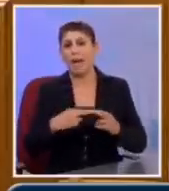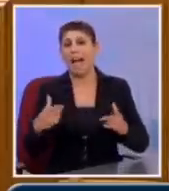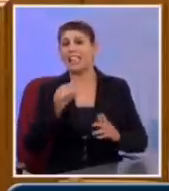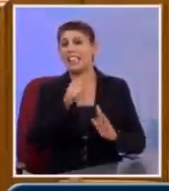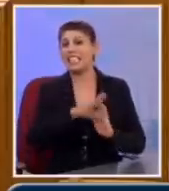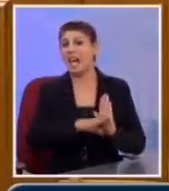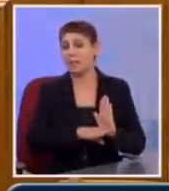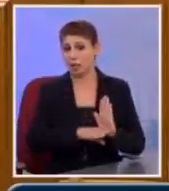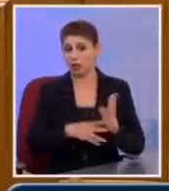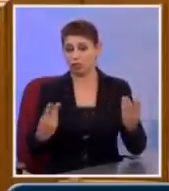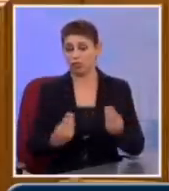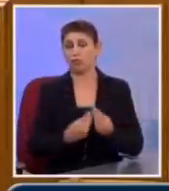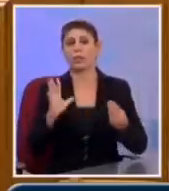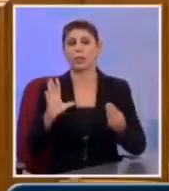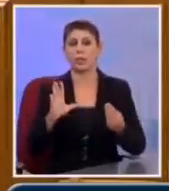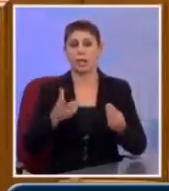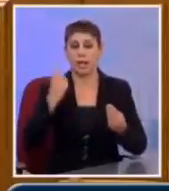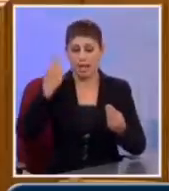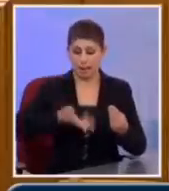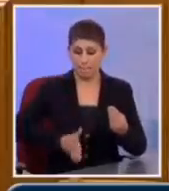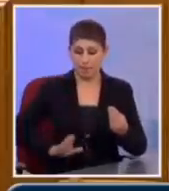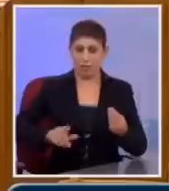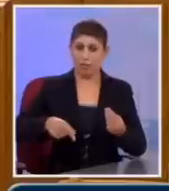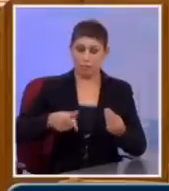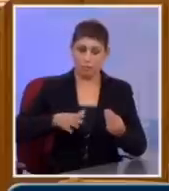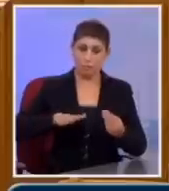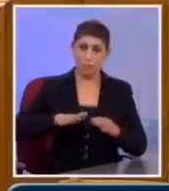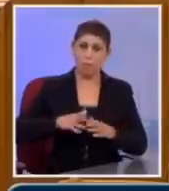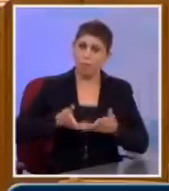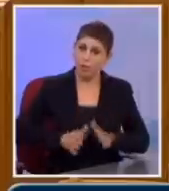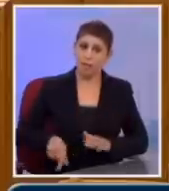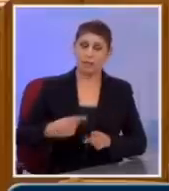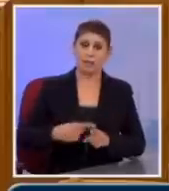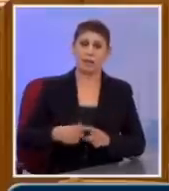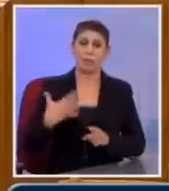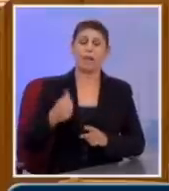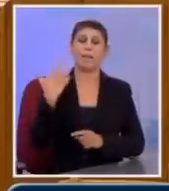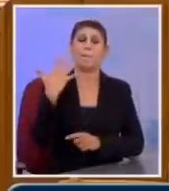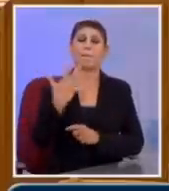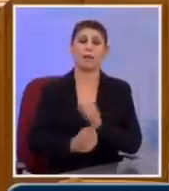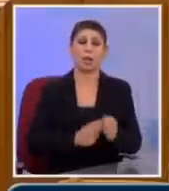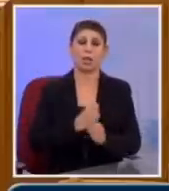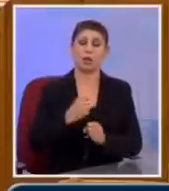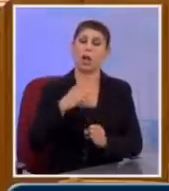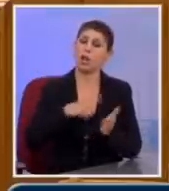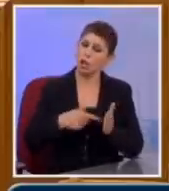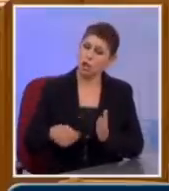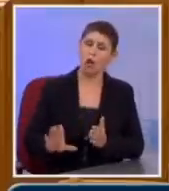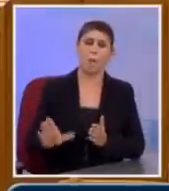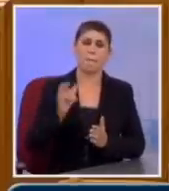αντισυνταγματικό το να πάρει ένα παιδί που γεννιέται στην Ελλάδα από ένα γονέα που έχει 5 χρόνια νόμιμη διαμονή στη